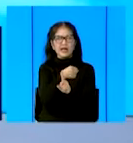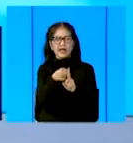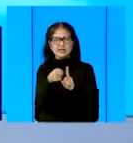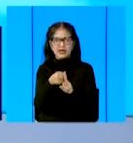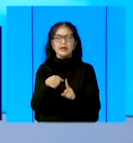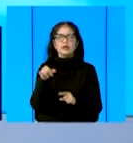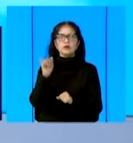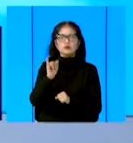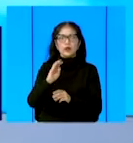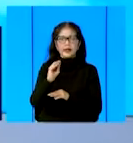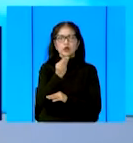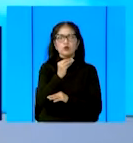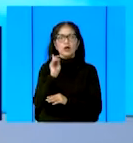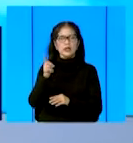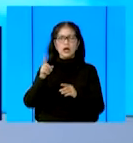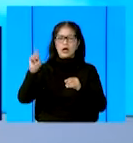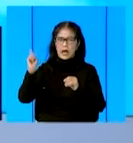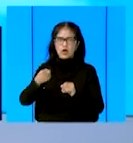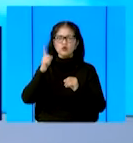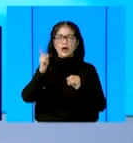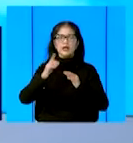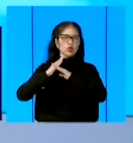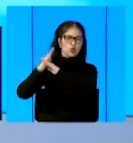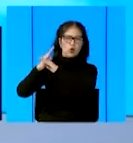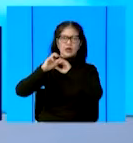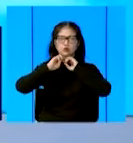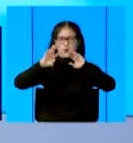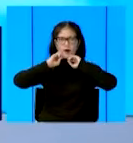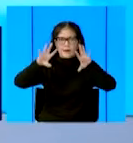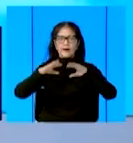dan partai politik juga diminta untuk ikut serta menyuarakan penolakan ini.